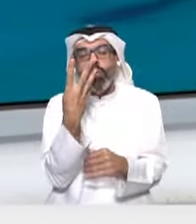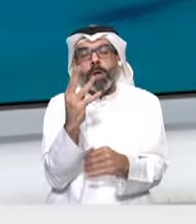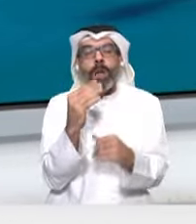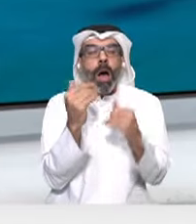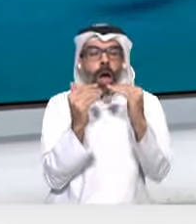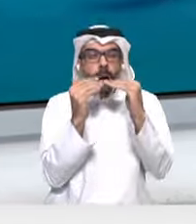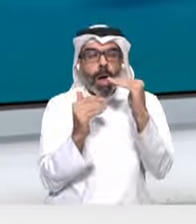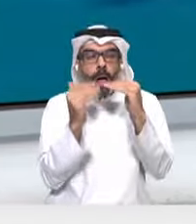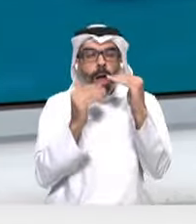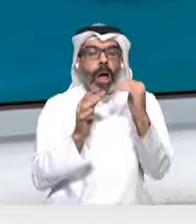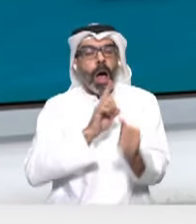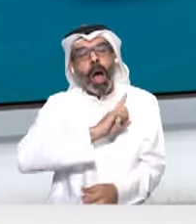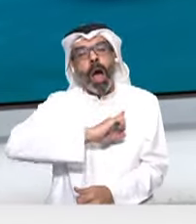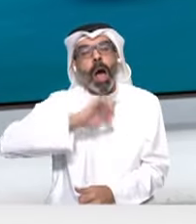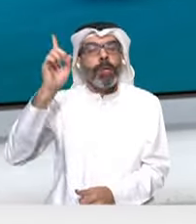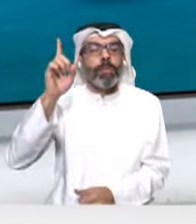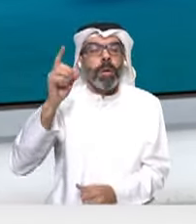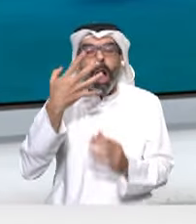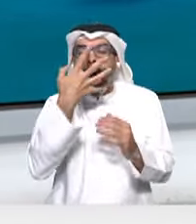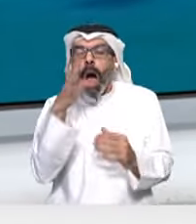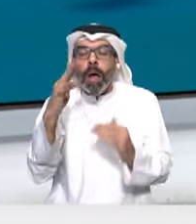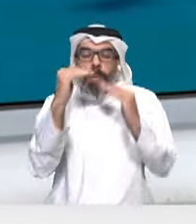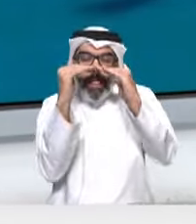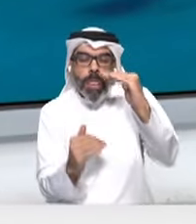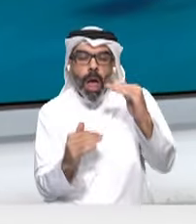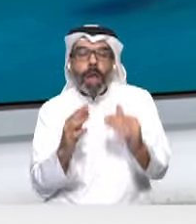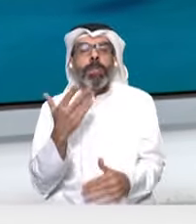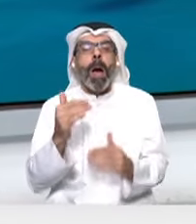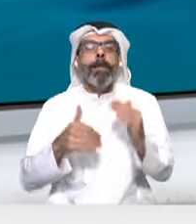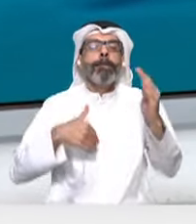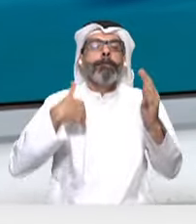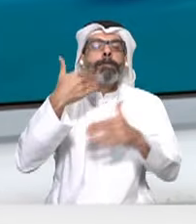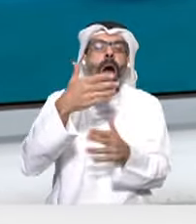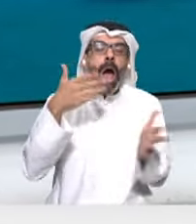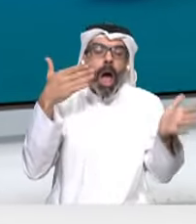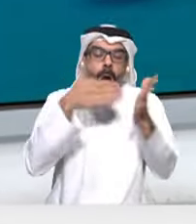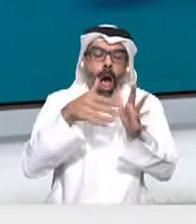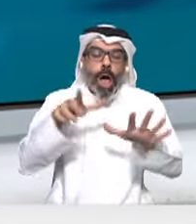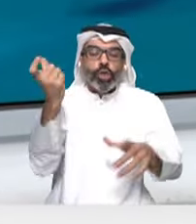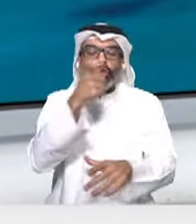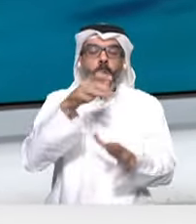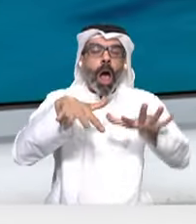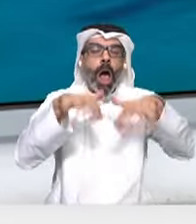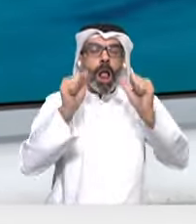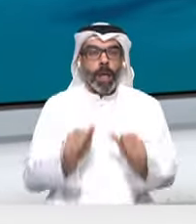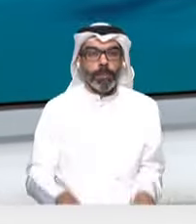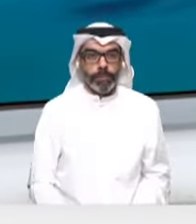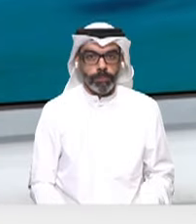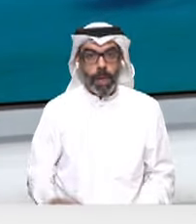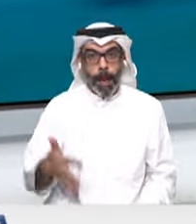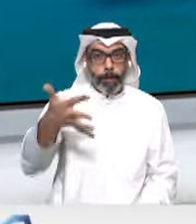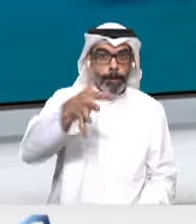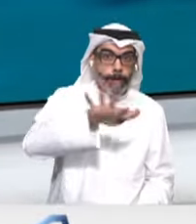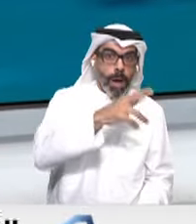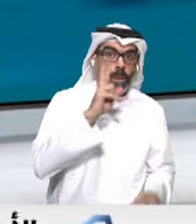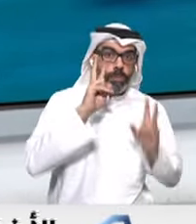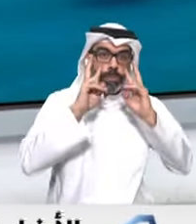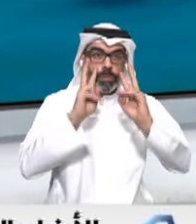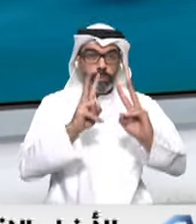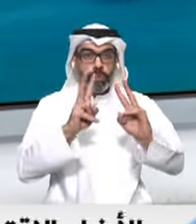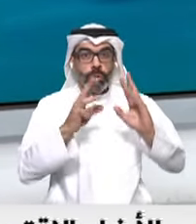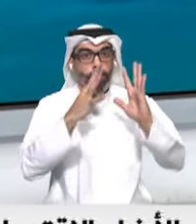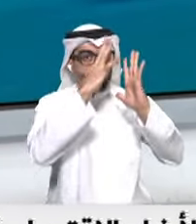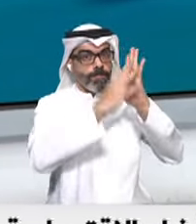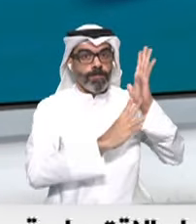مئويه وما راح تتراجع عن ال 40 درجه مئويه الا مع نهايه هذا الشهر البحر خفيف الى معتدل الموج يعلو